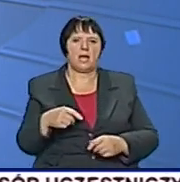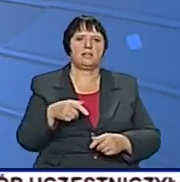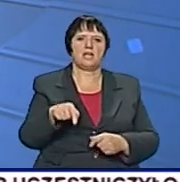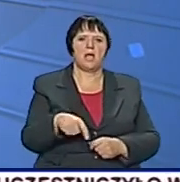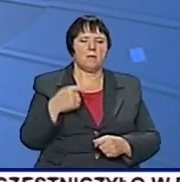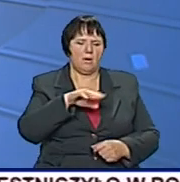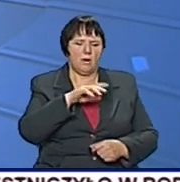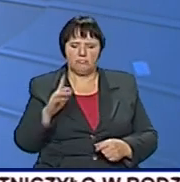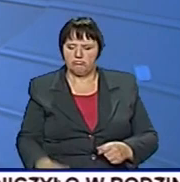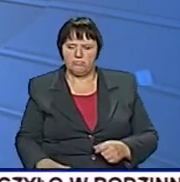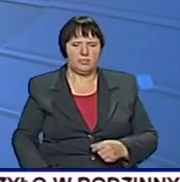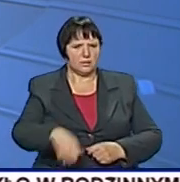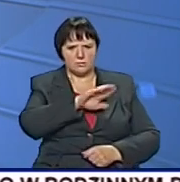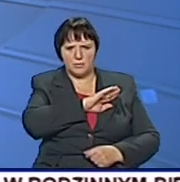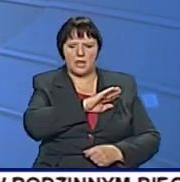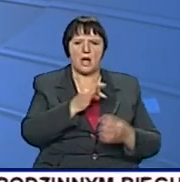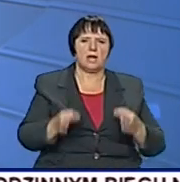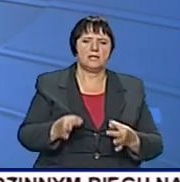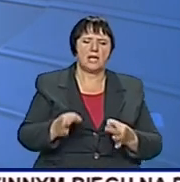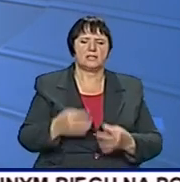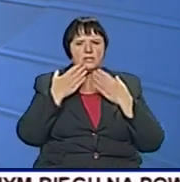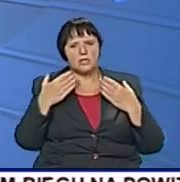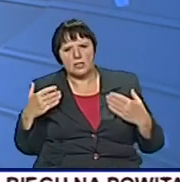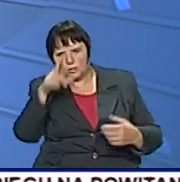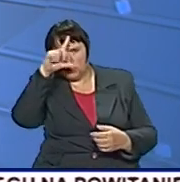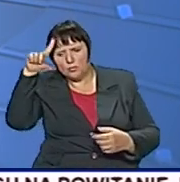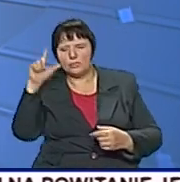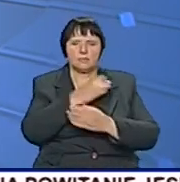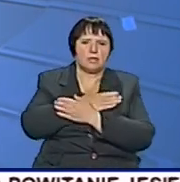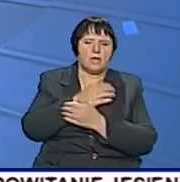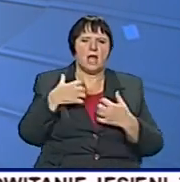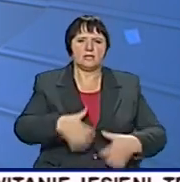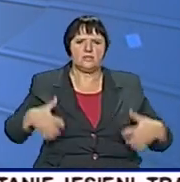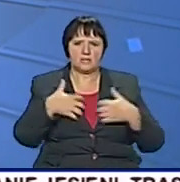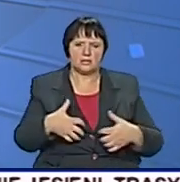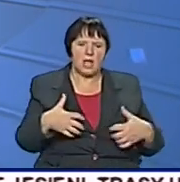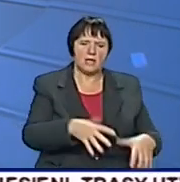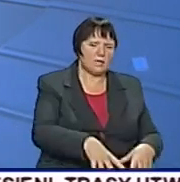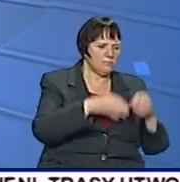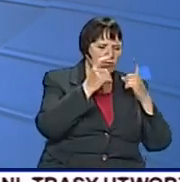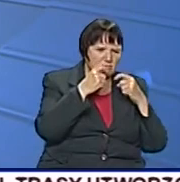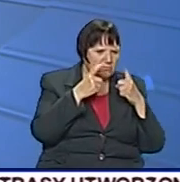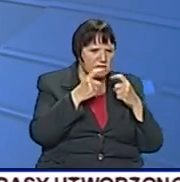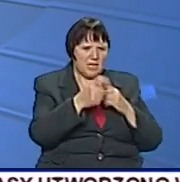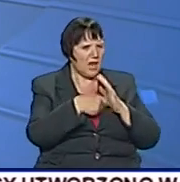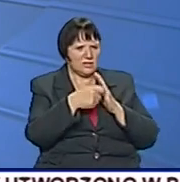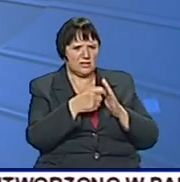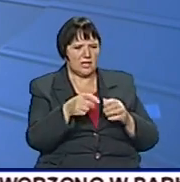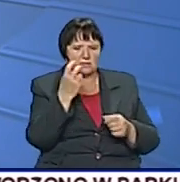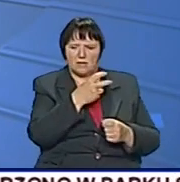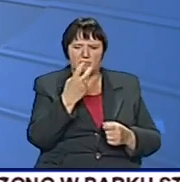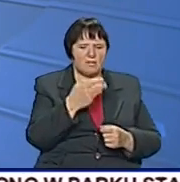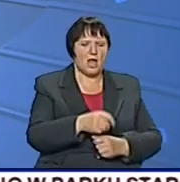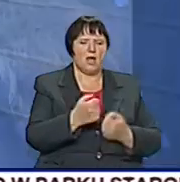stanie agonalnym. Teraz dzięki ludziom kochającym zwierzęta wraca do zdrowia. Uprzedzamy, że na początku relacji zdjęcia są drastyczne. Katarzyna